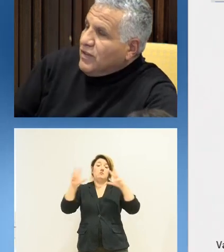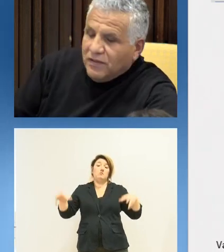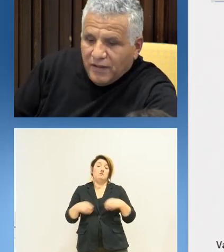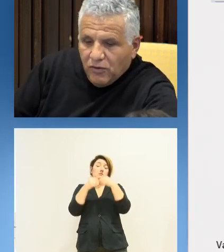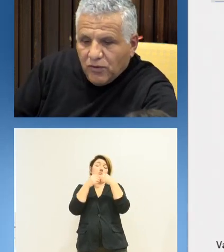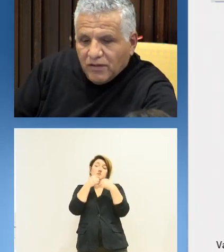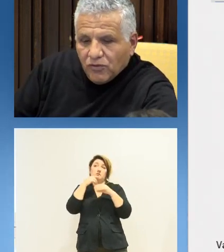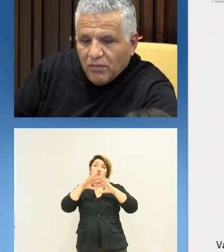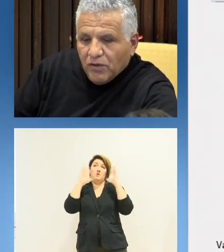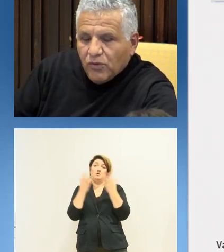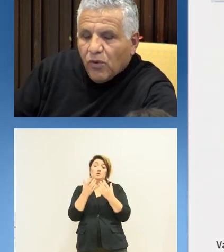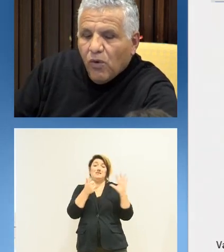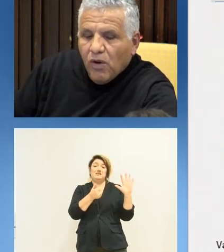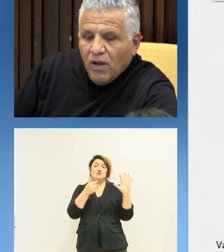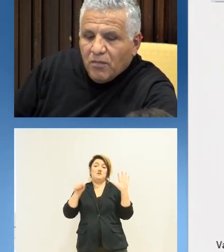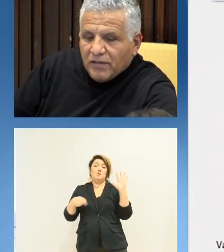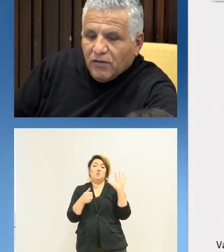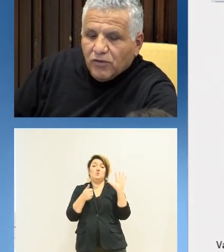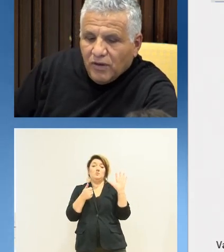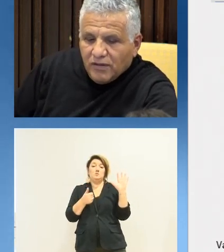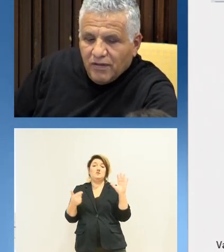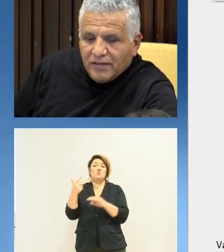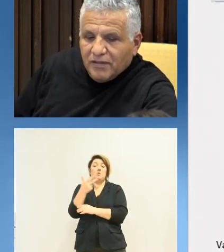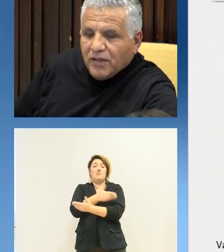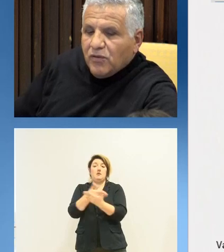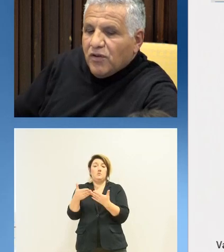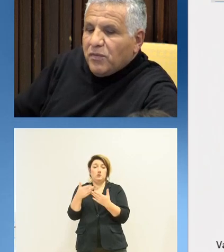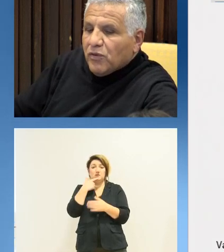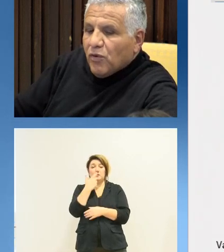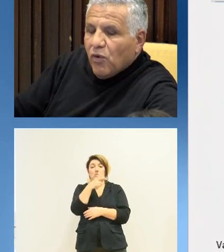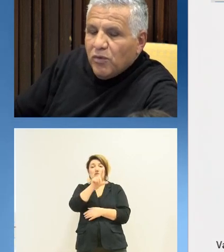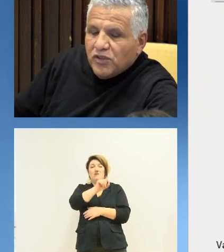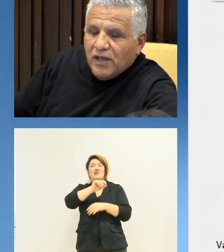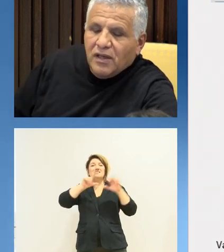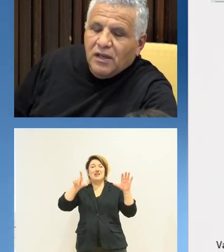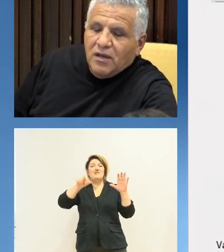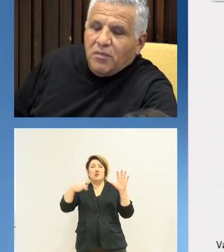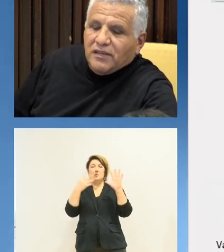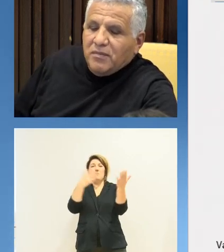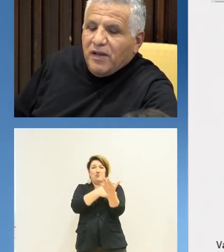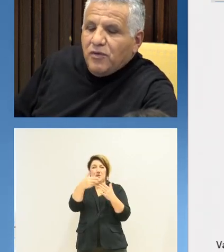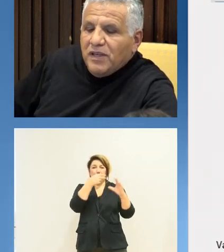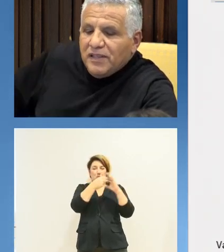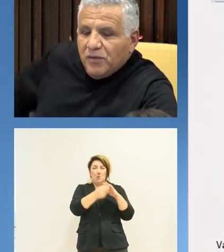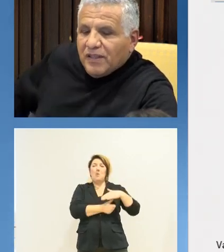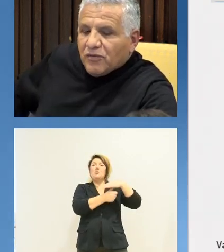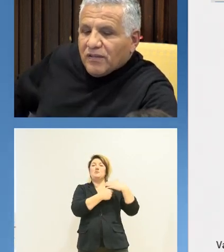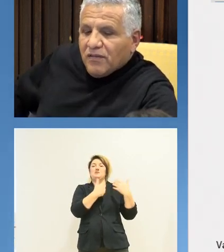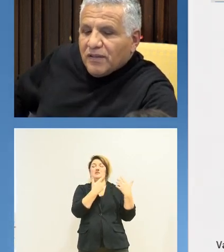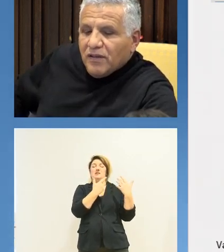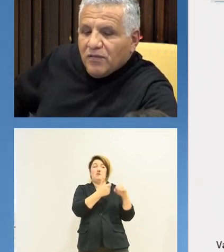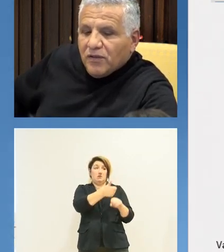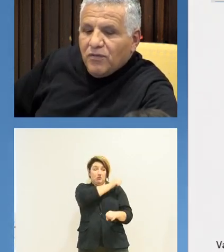de 6,63 millions d'euros passant de 327 9 millions d'euros au budget principal 2010 huit